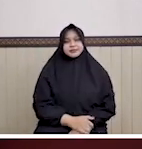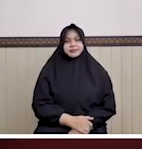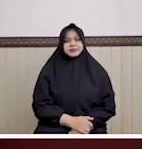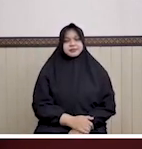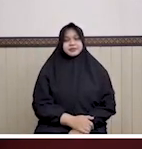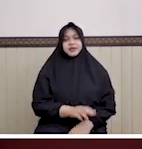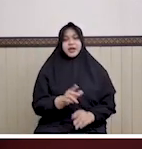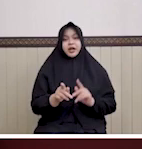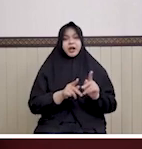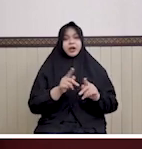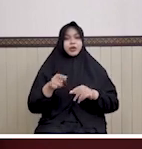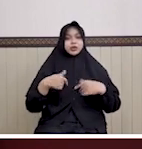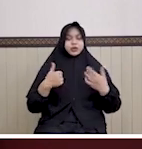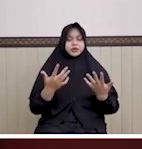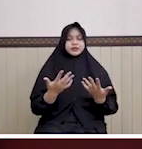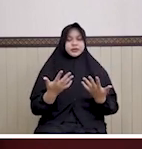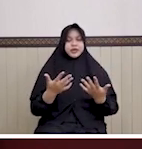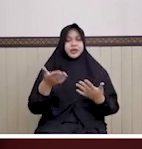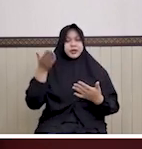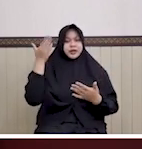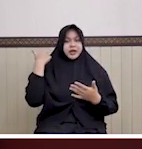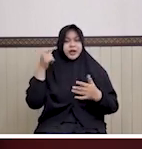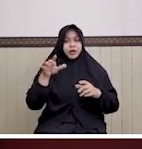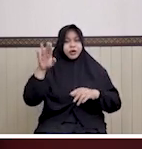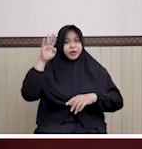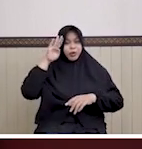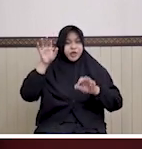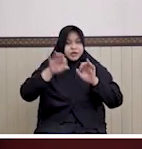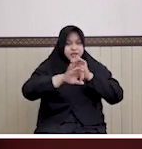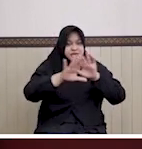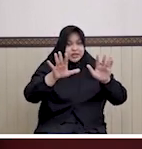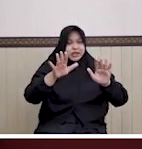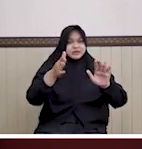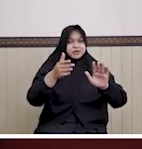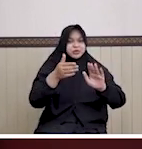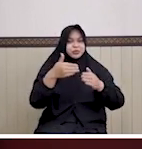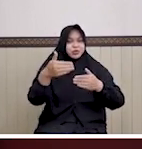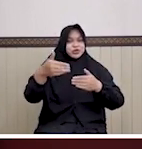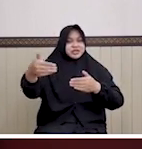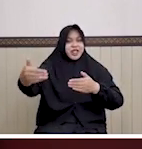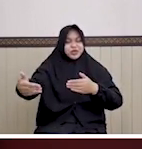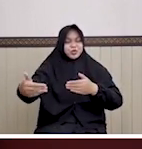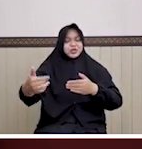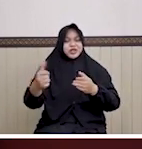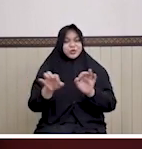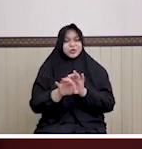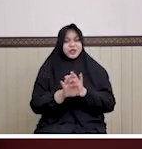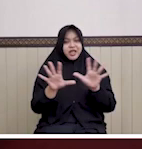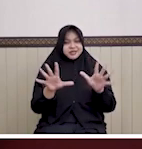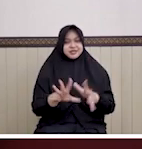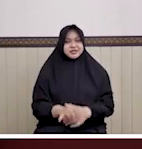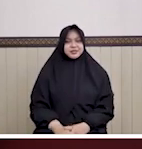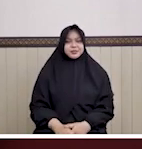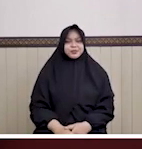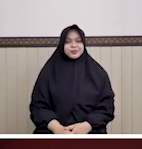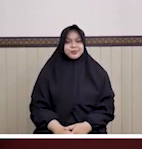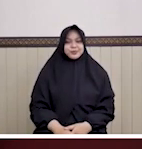ke depan Jadi kalau semuanya clear di sini ke belakangnya lebih akan lebih clear gitu ya eh